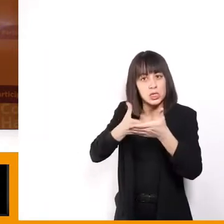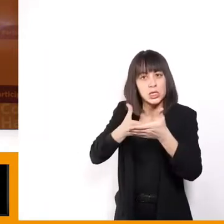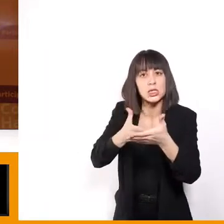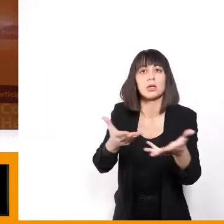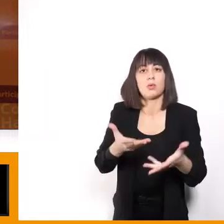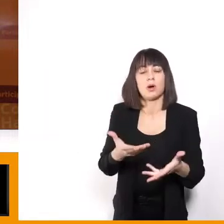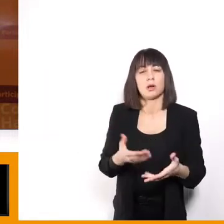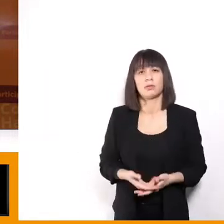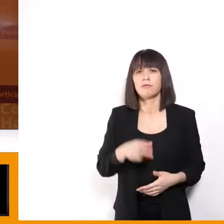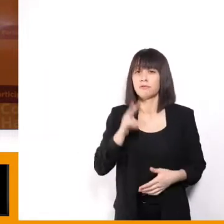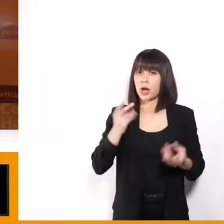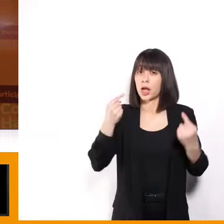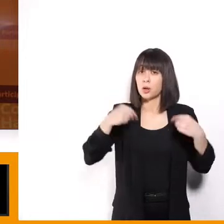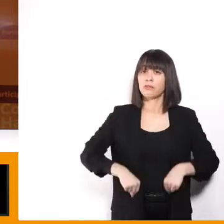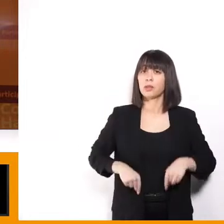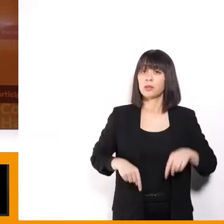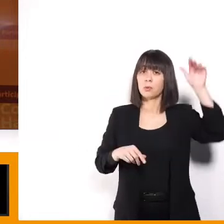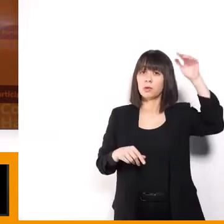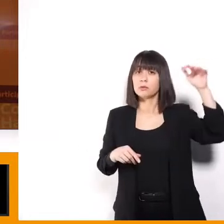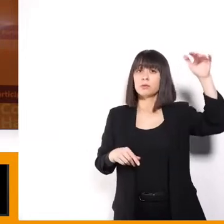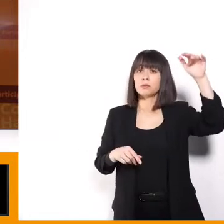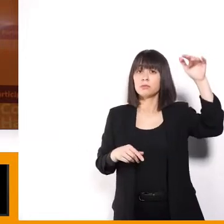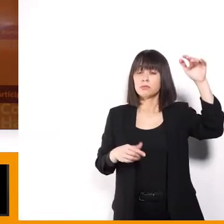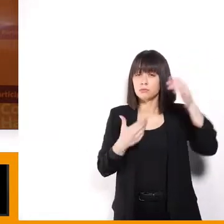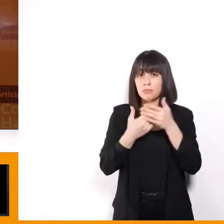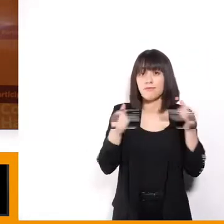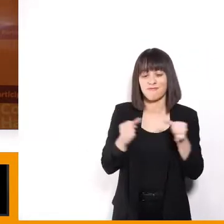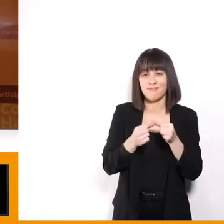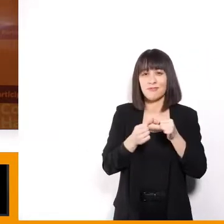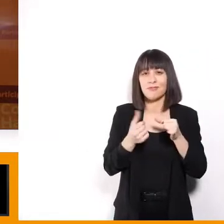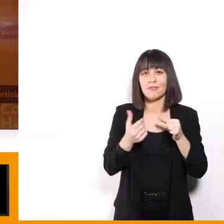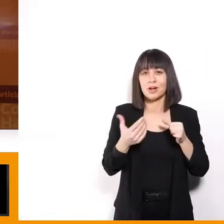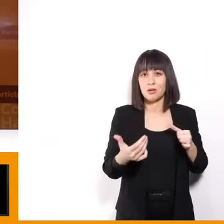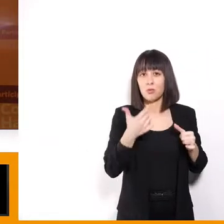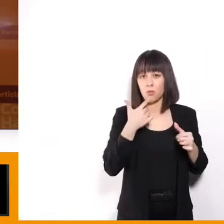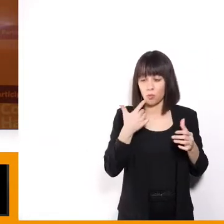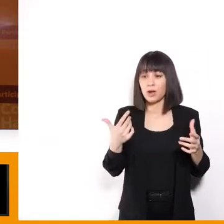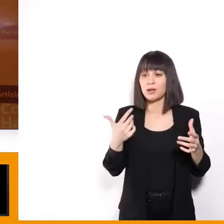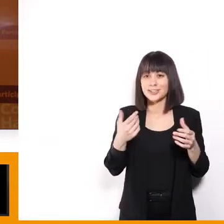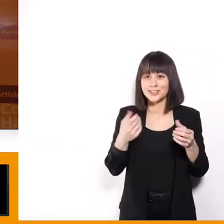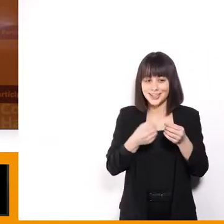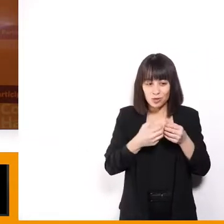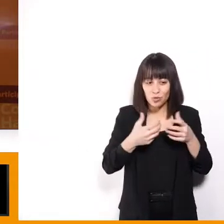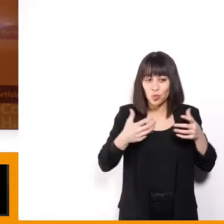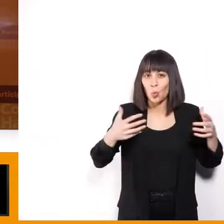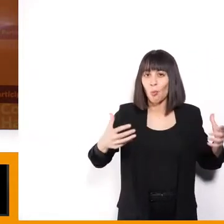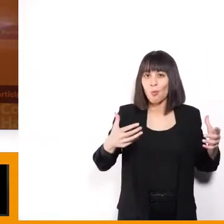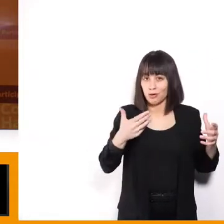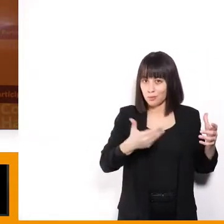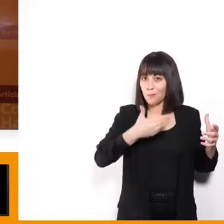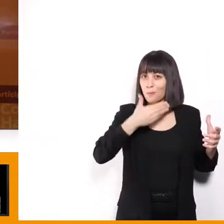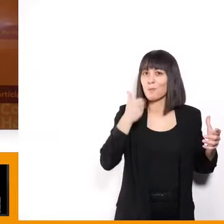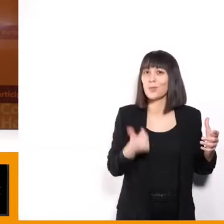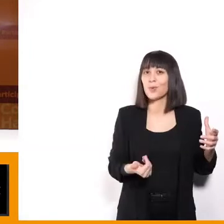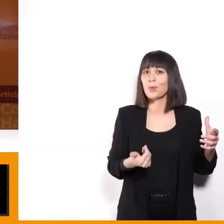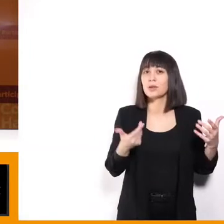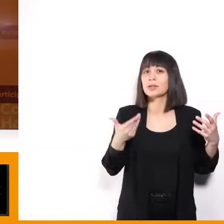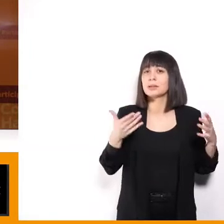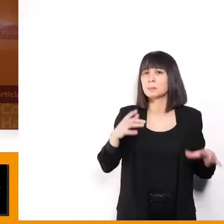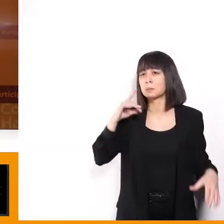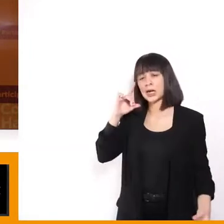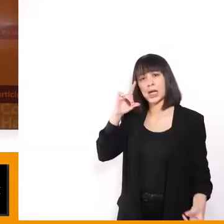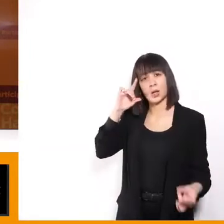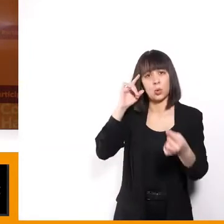gouvernement a amélioré en nombre les choses. Mais d'abord, c'est pas suffisant. On regarde un objectif qui s'est donné